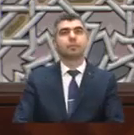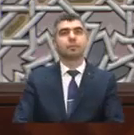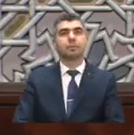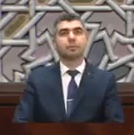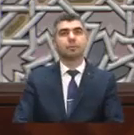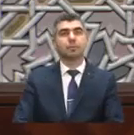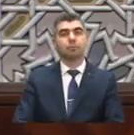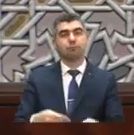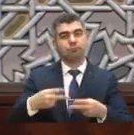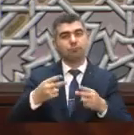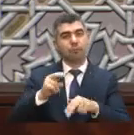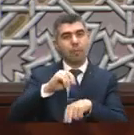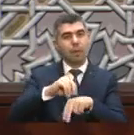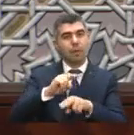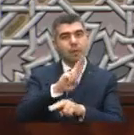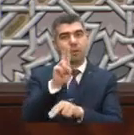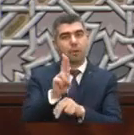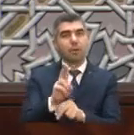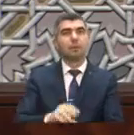النائب، تفضلوا.